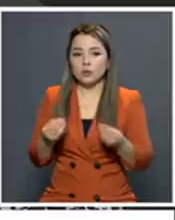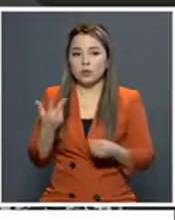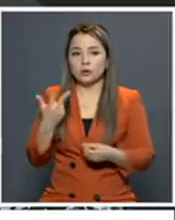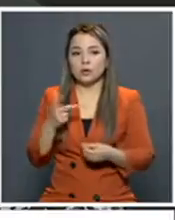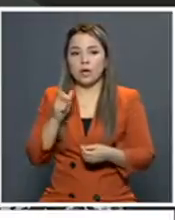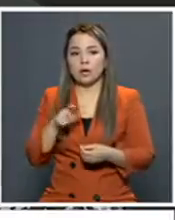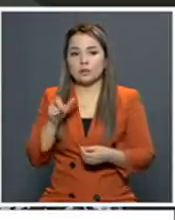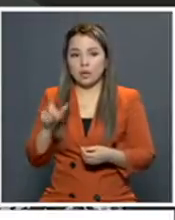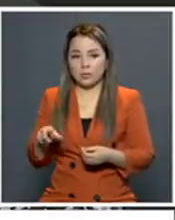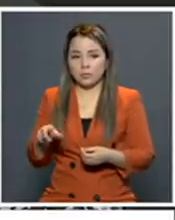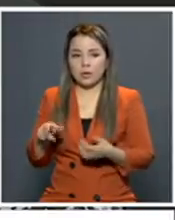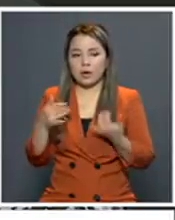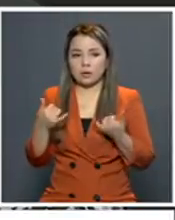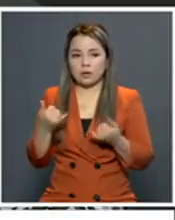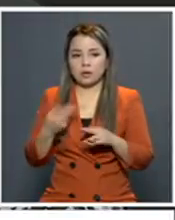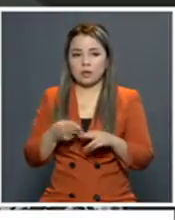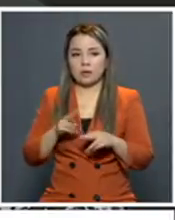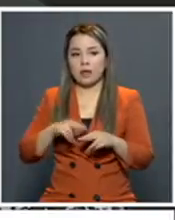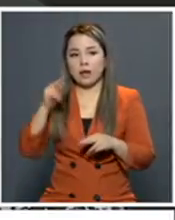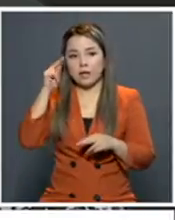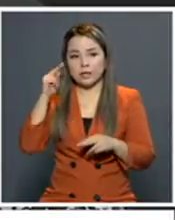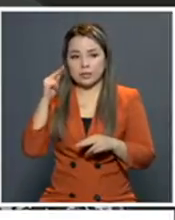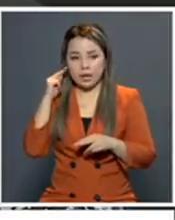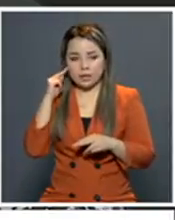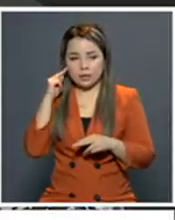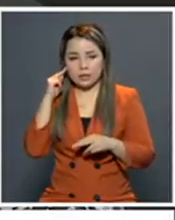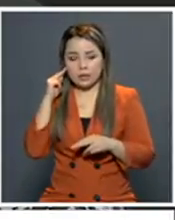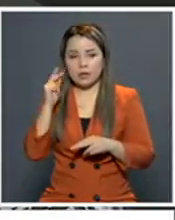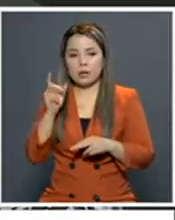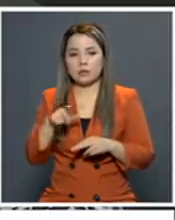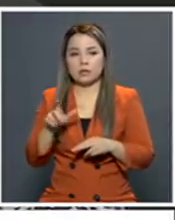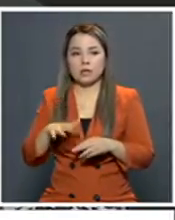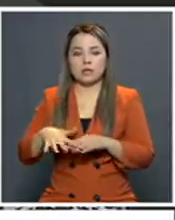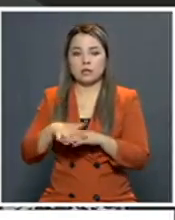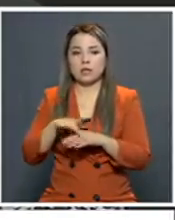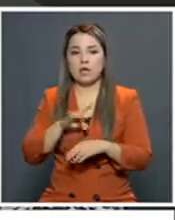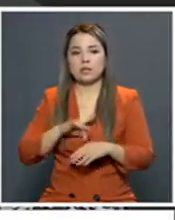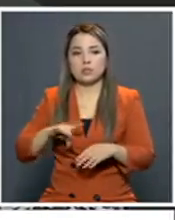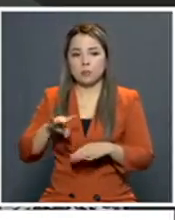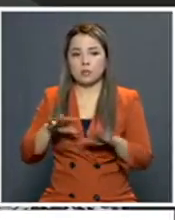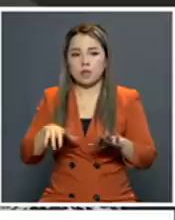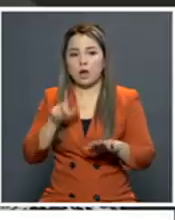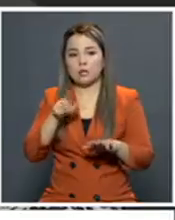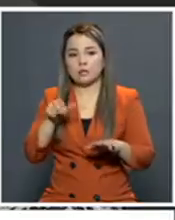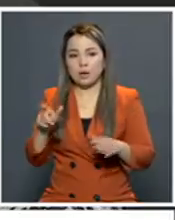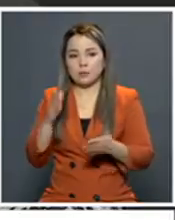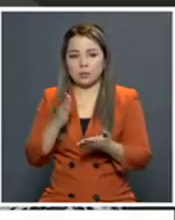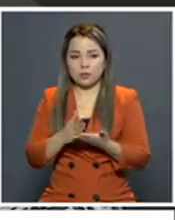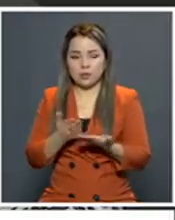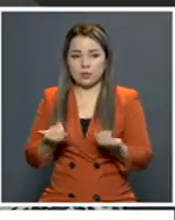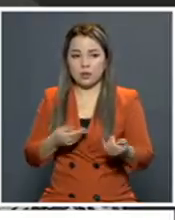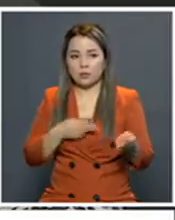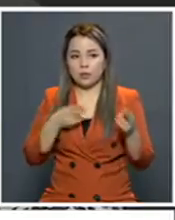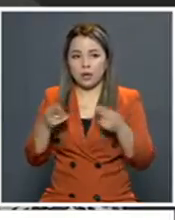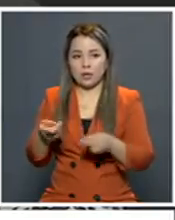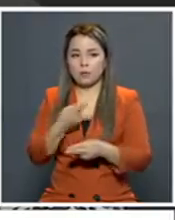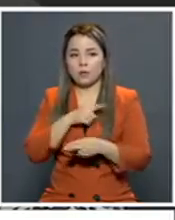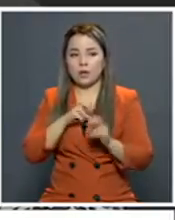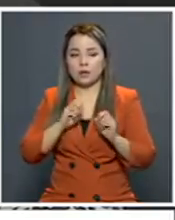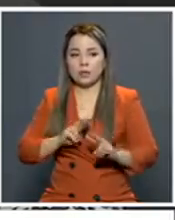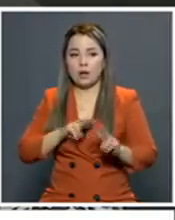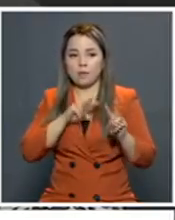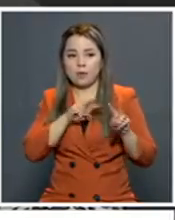ол Қытай Халық Республикасының азаматтары медициналық